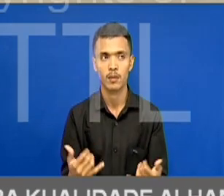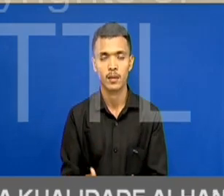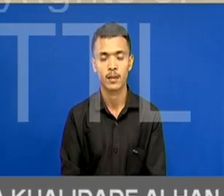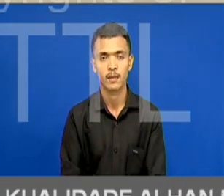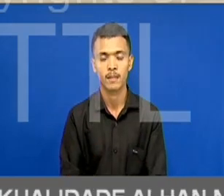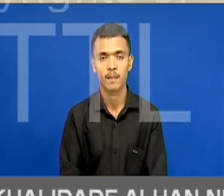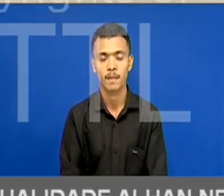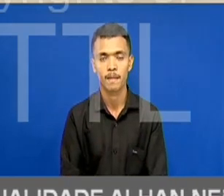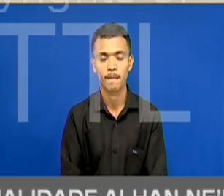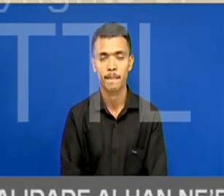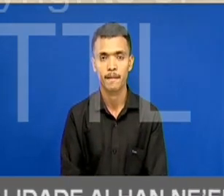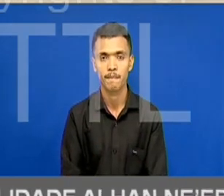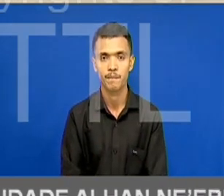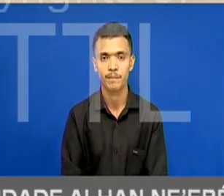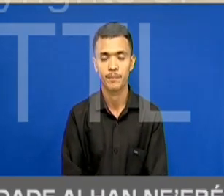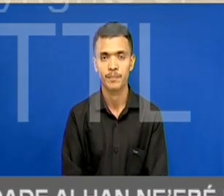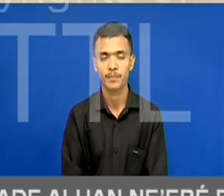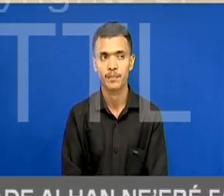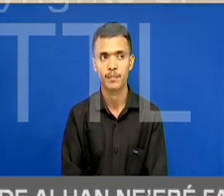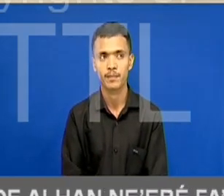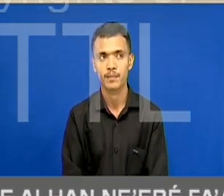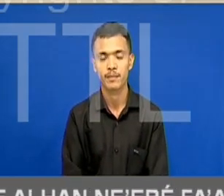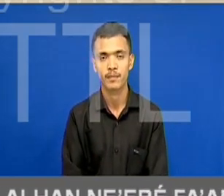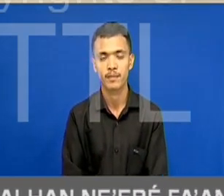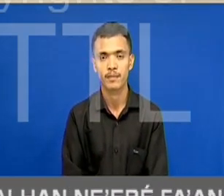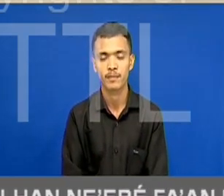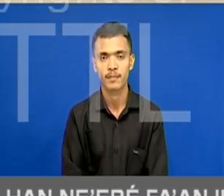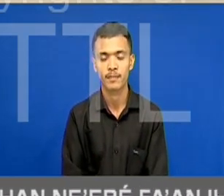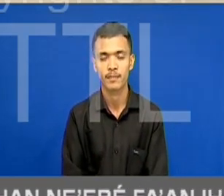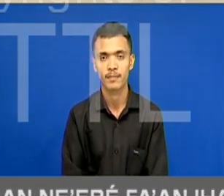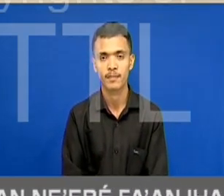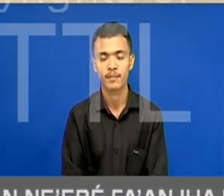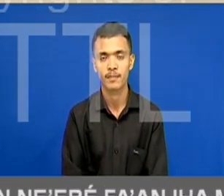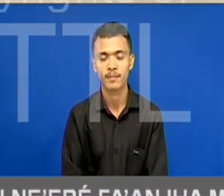Salsinha. Fortunato Martins, filhica sebuah studio central kai kulidil, yang udah kompanya informasi selalu di rumah.